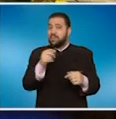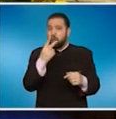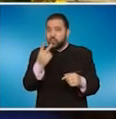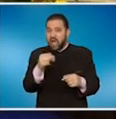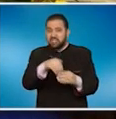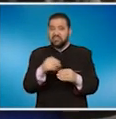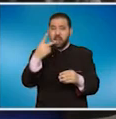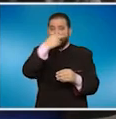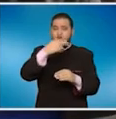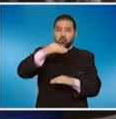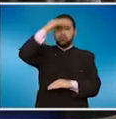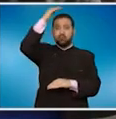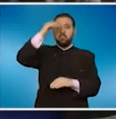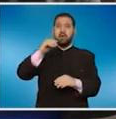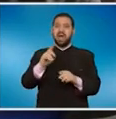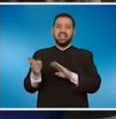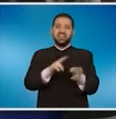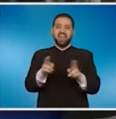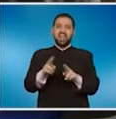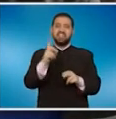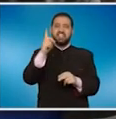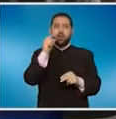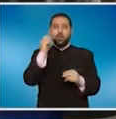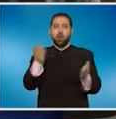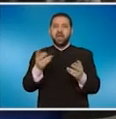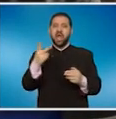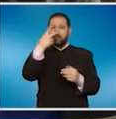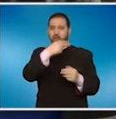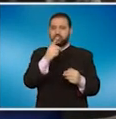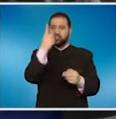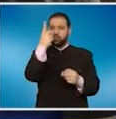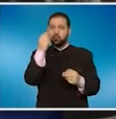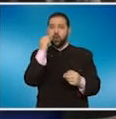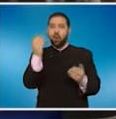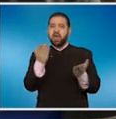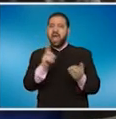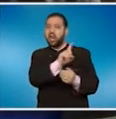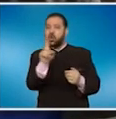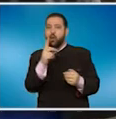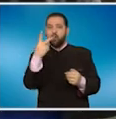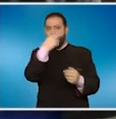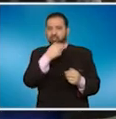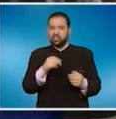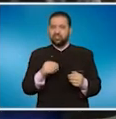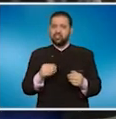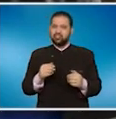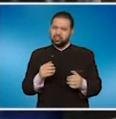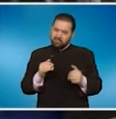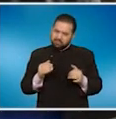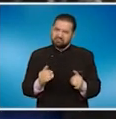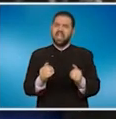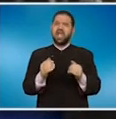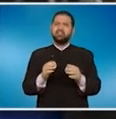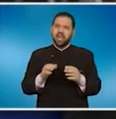Uitați-vă, de exemplu, în postul mare, diferența dintre un om care postește și un om care nu postește, nu se angajează în acest traseu